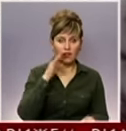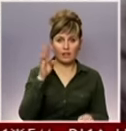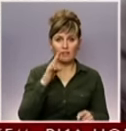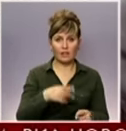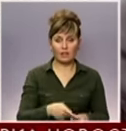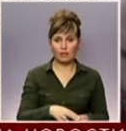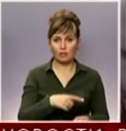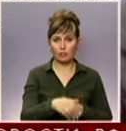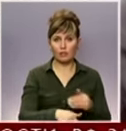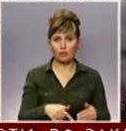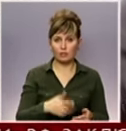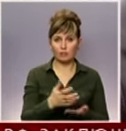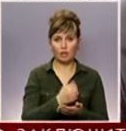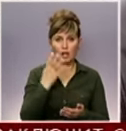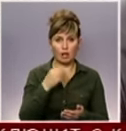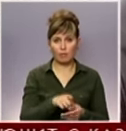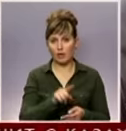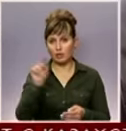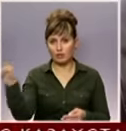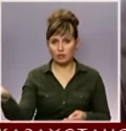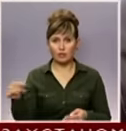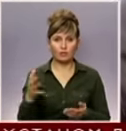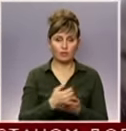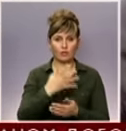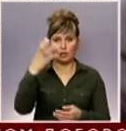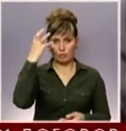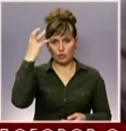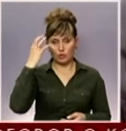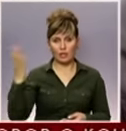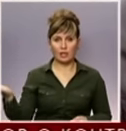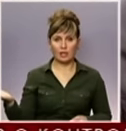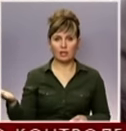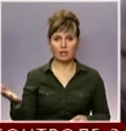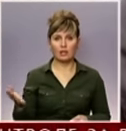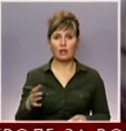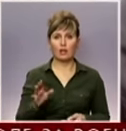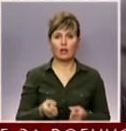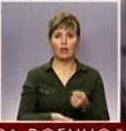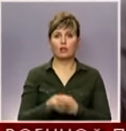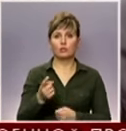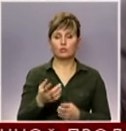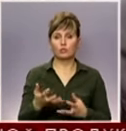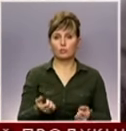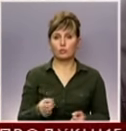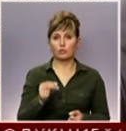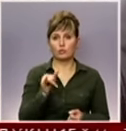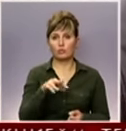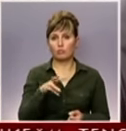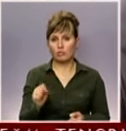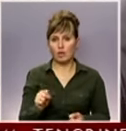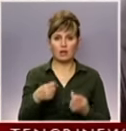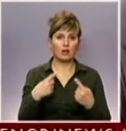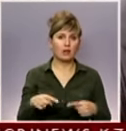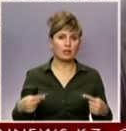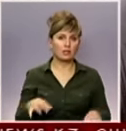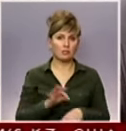река бассейновая, она образует алматинку и потом впадает в Копчегай. Потом откуда-то берется чума, холера, там